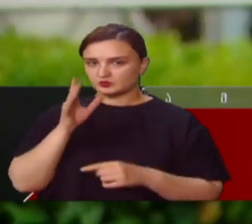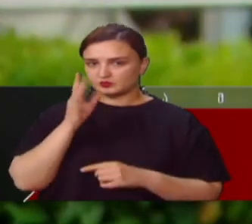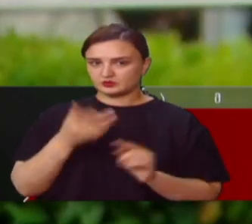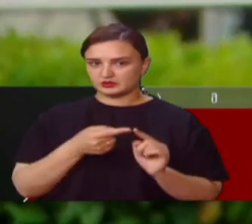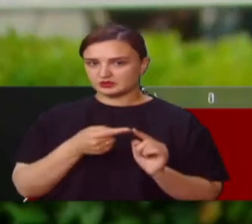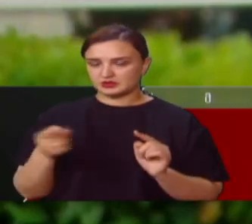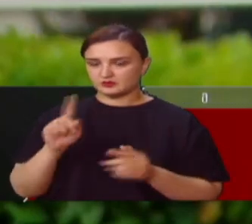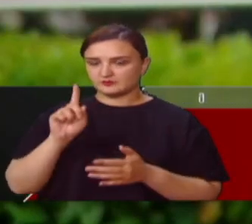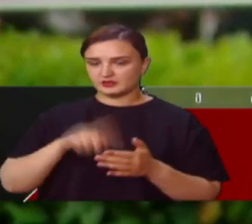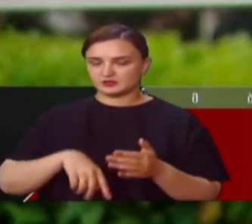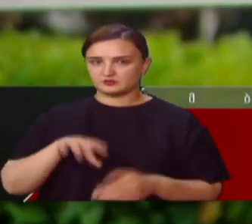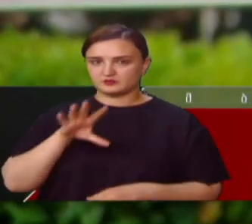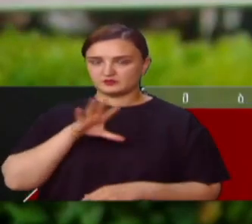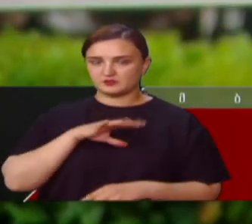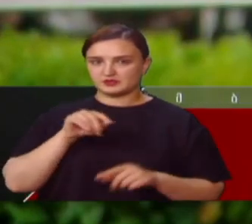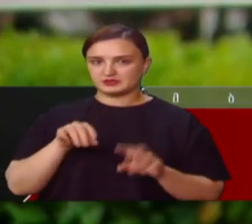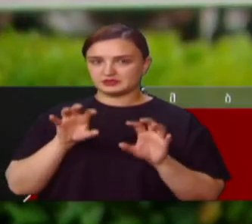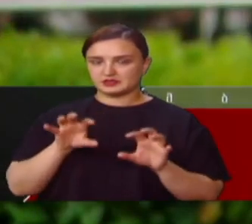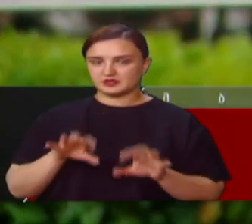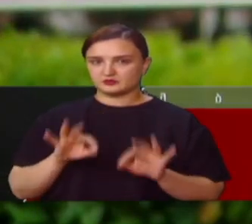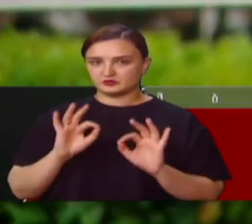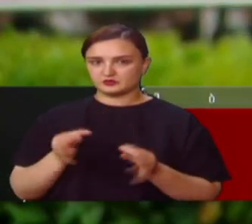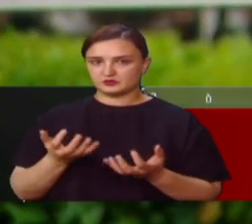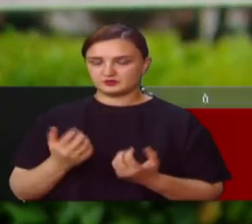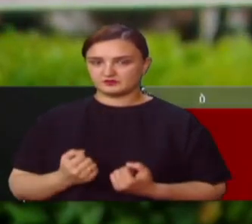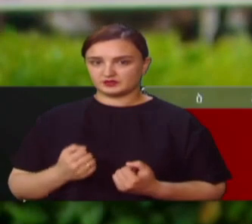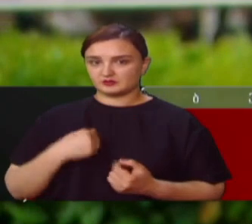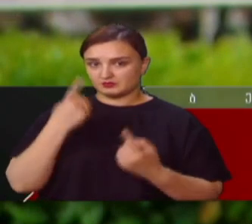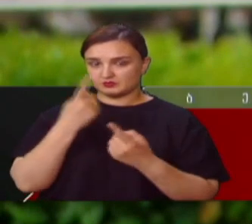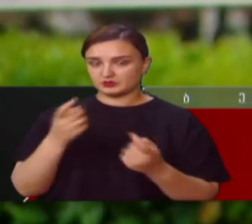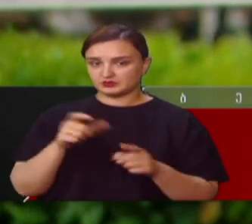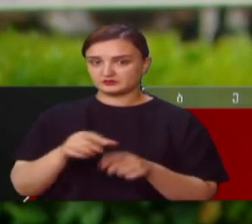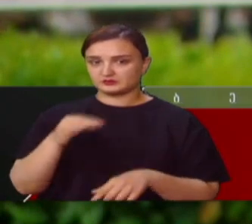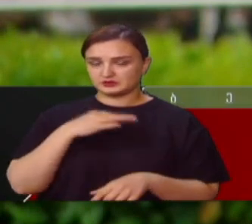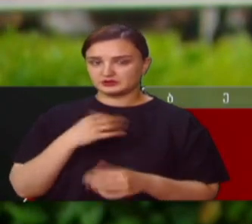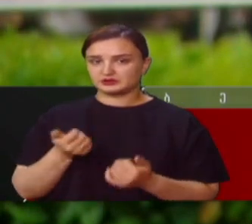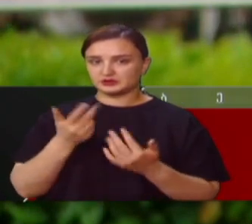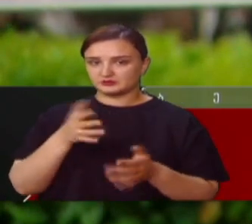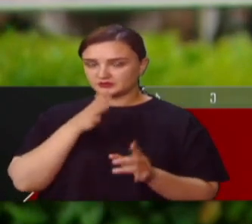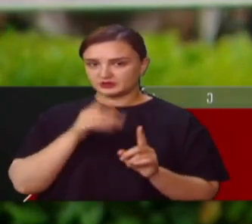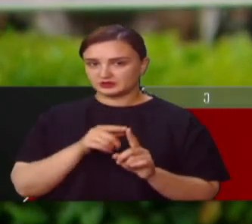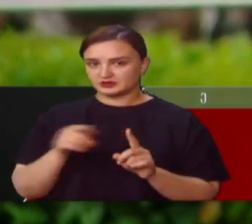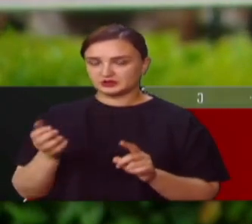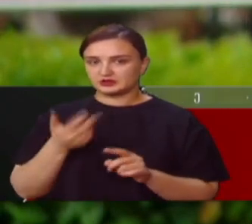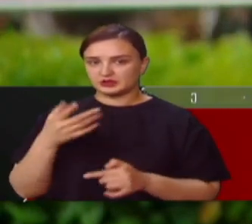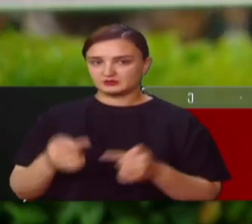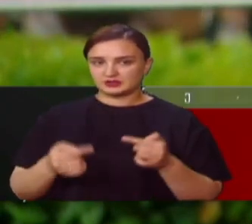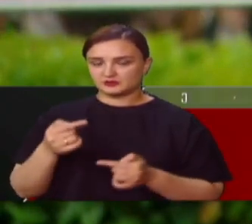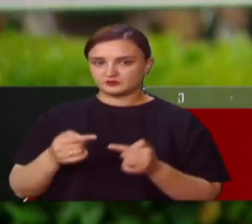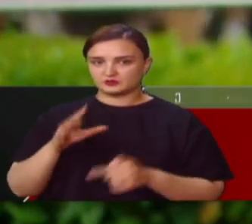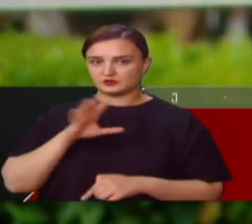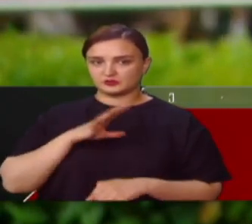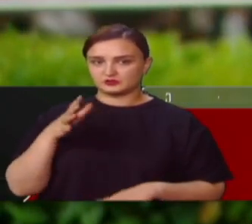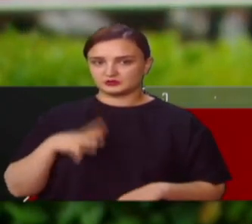წელი. რათა დარწმუნებულიყავით, რომ ეს კანონი სწორად მივიღეთ. მოგიწოდებთ, მითხრათ, რამდენი ხანი და რამდენი დებატი, დისკუსია